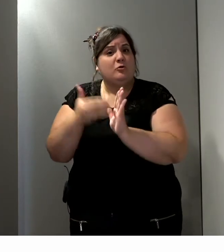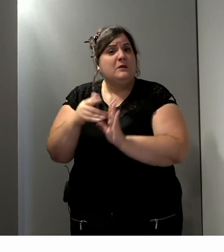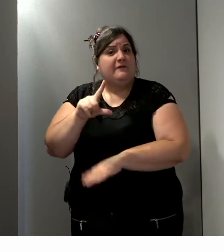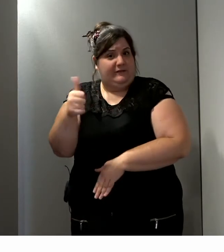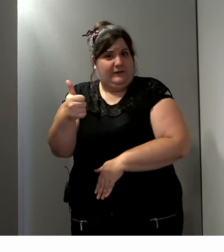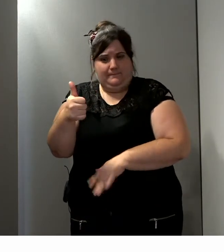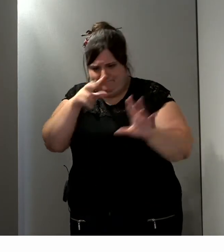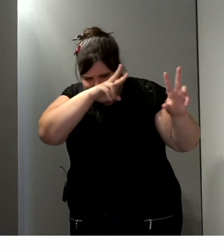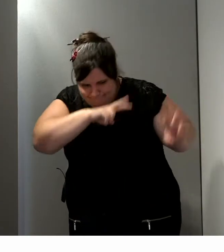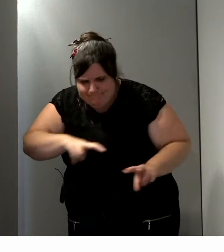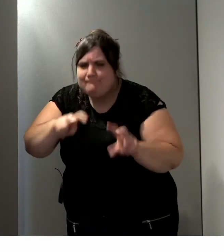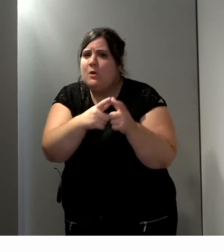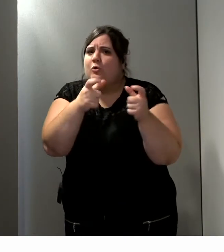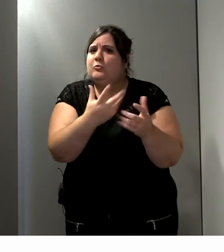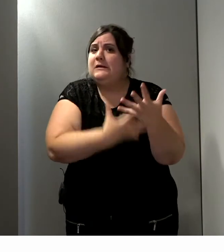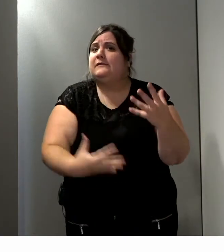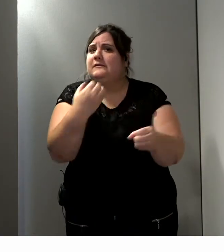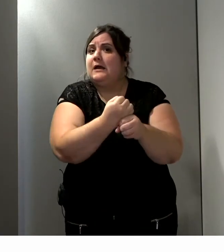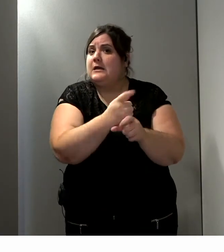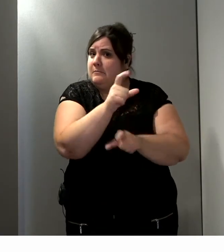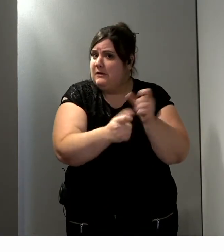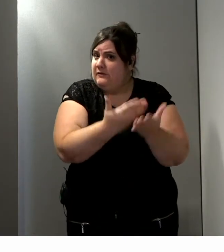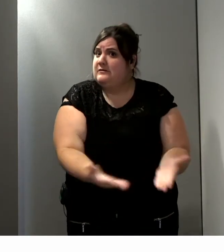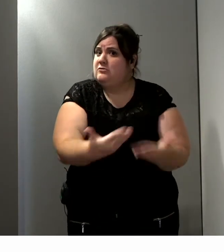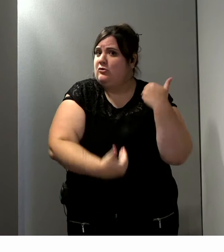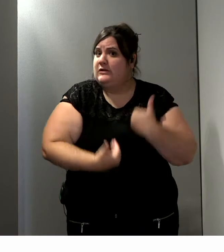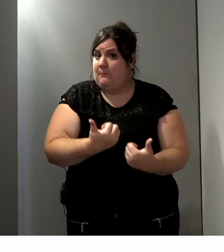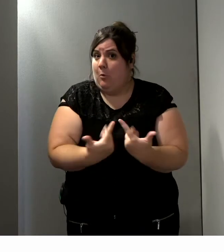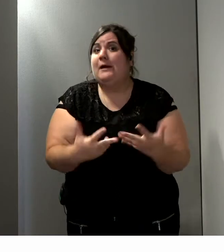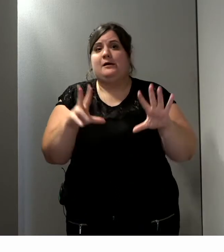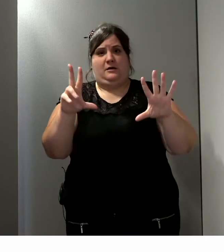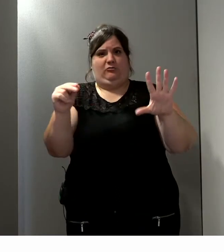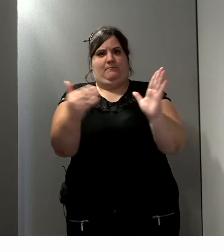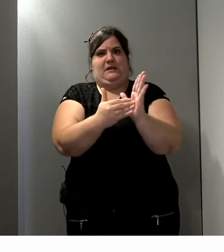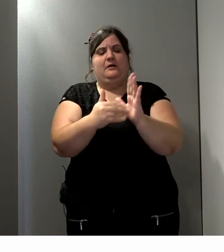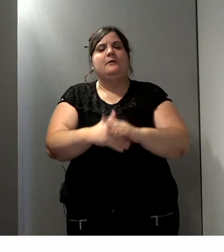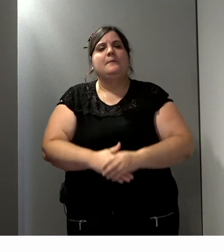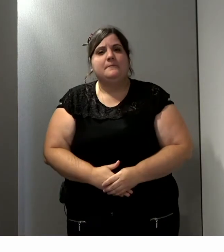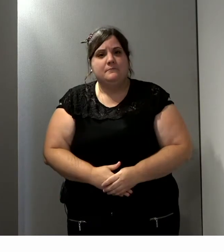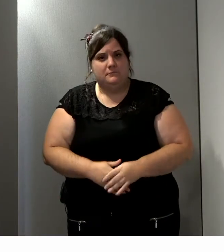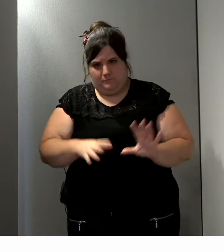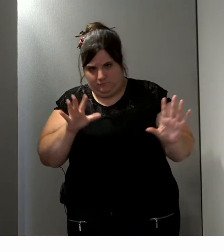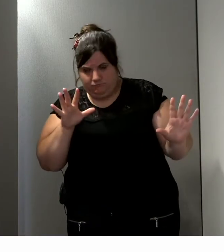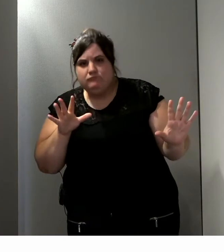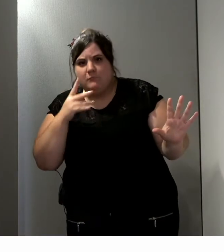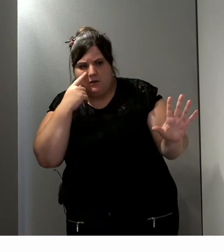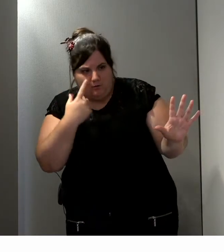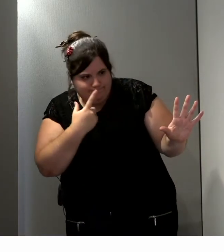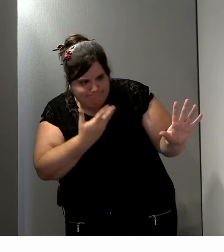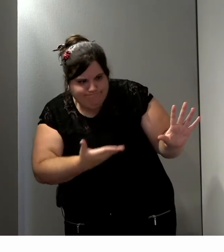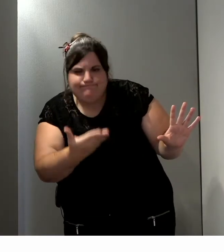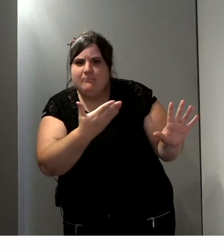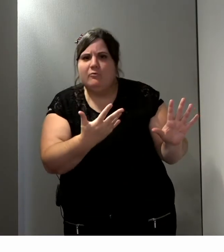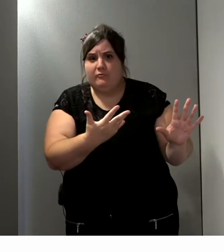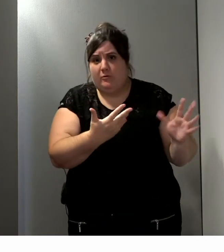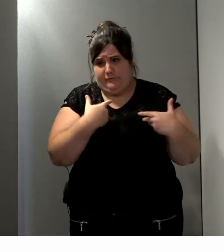bien 80 000. 80 000, c'est bien 8% de la population active qui fait ce choix d'entreprendre. Et on observe un mouvement de création d'à peu